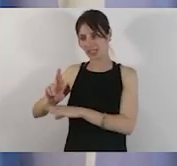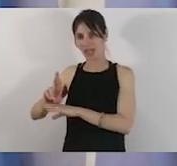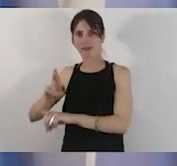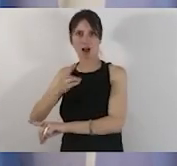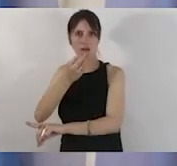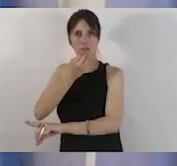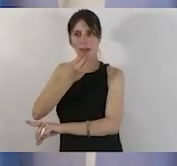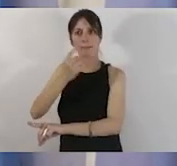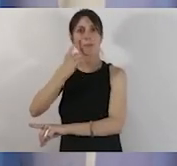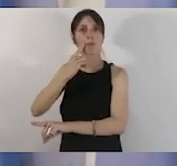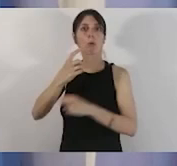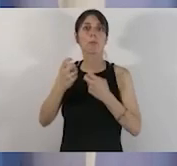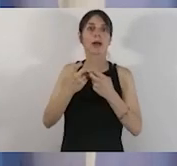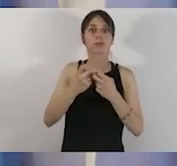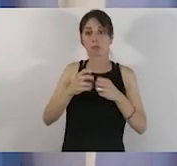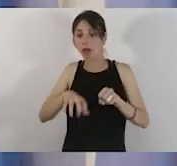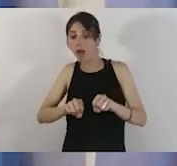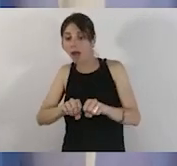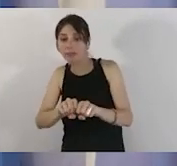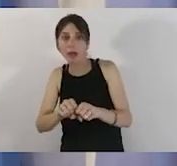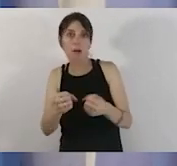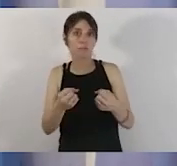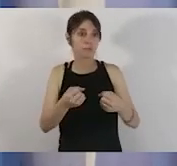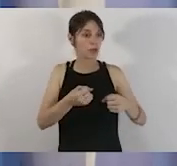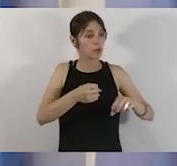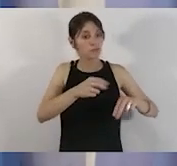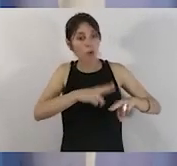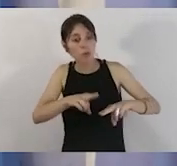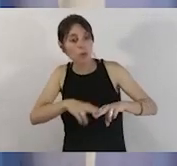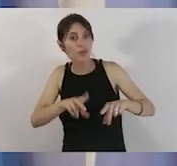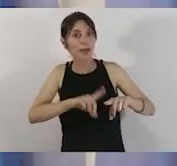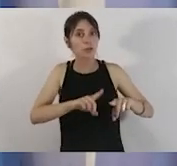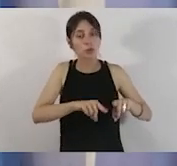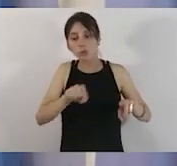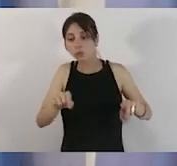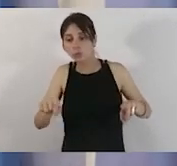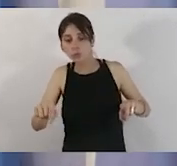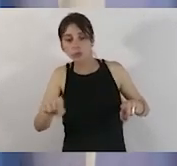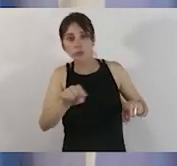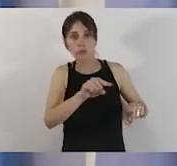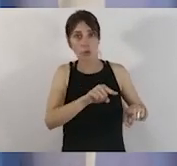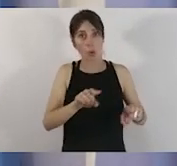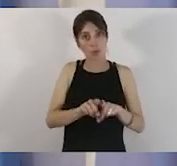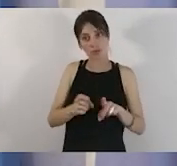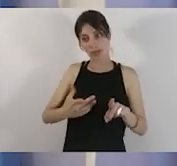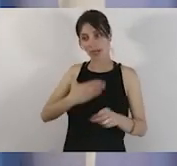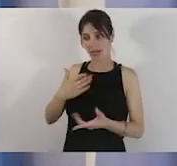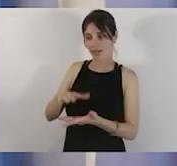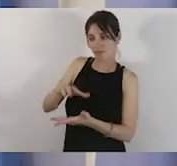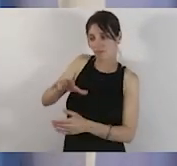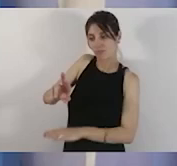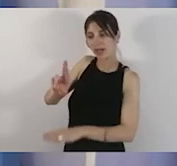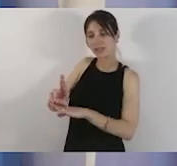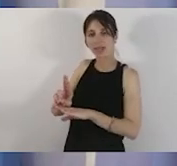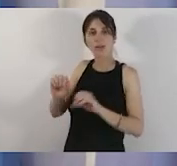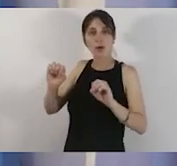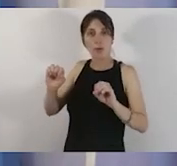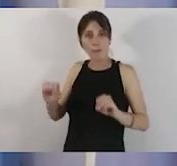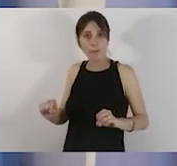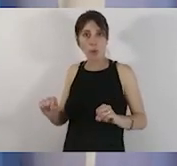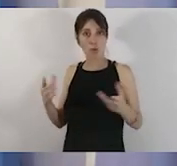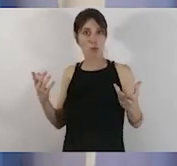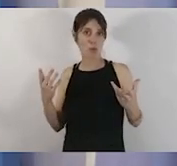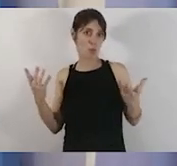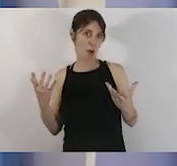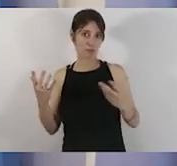les équipements, par exemple, où effectivement, c'est grâce à ces réserves-là qu'on peut faire parfois de beaux